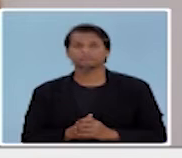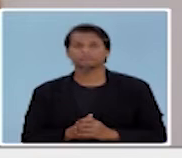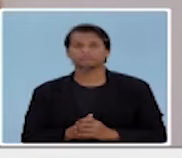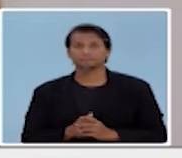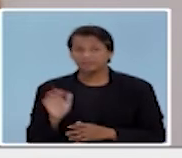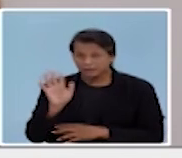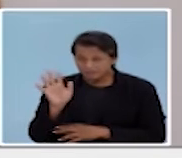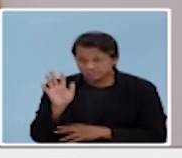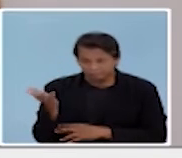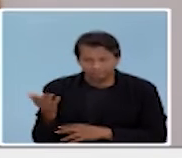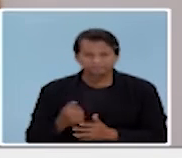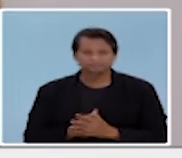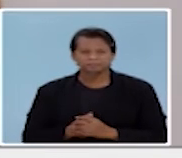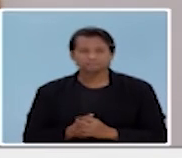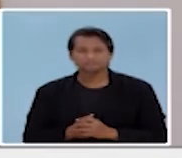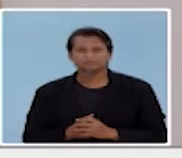silakan